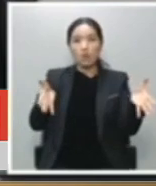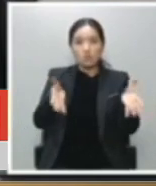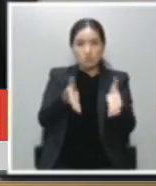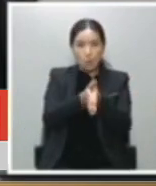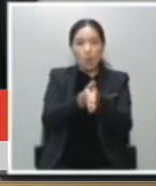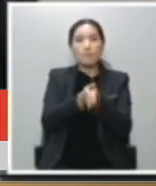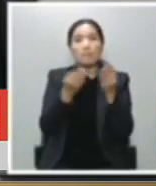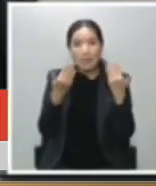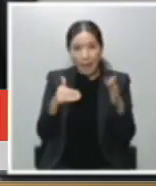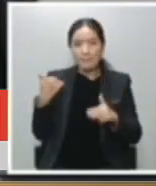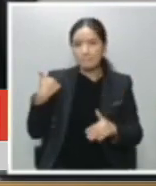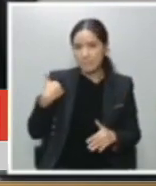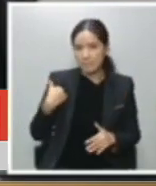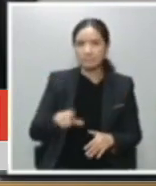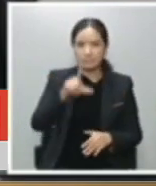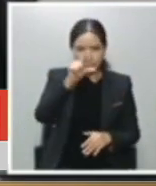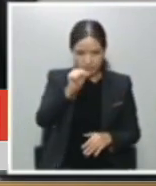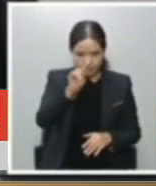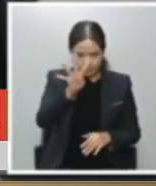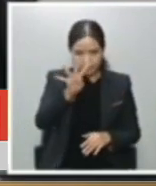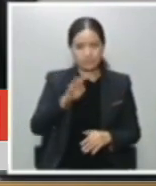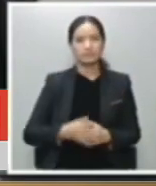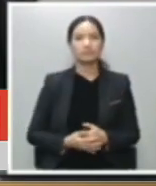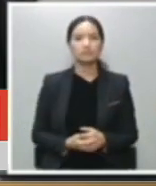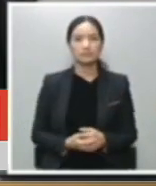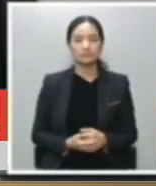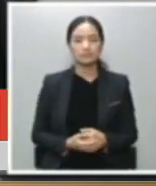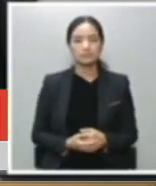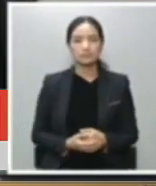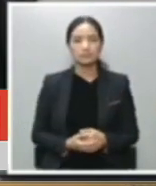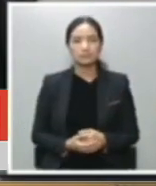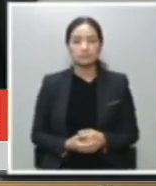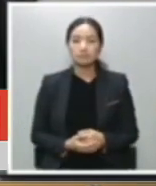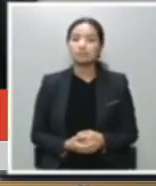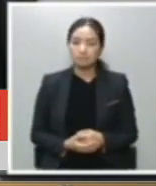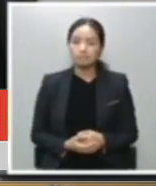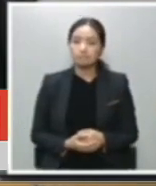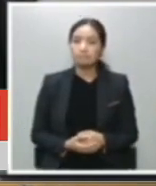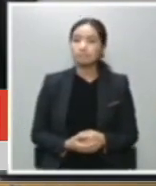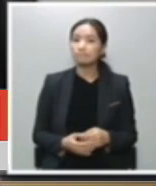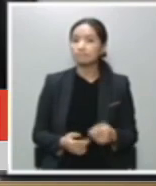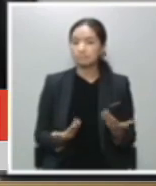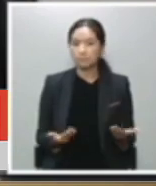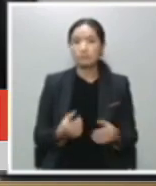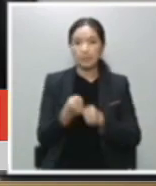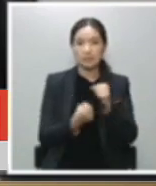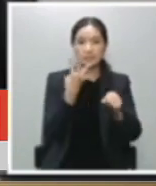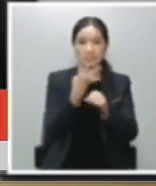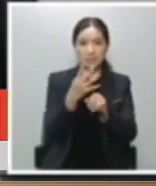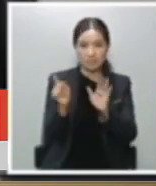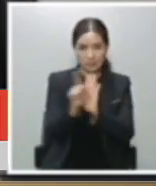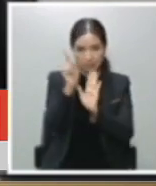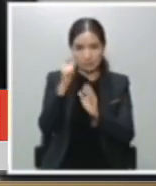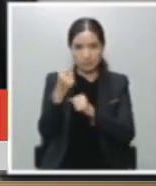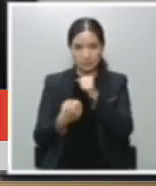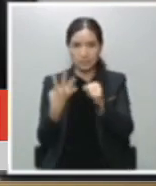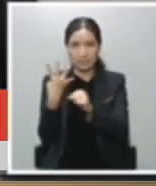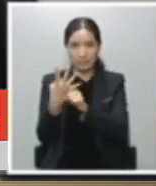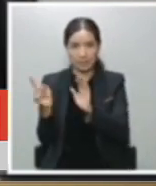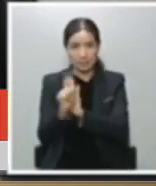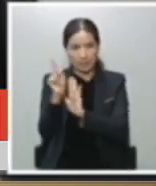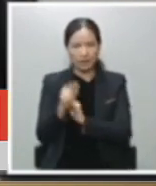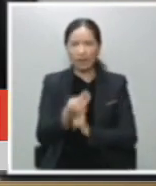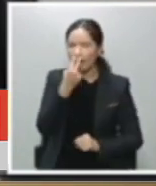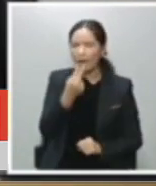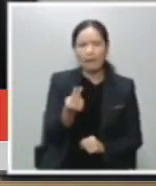นี่ยจะมีถึง24ครั้งเฉลี่ยแล้ว4ปีต่อครั้งสะท้อนอะ